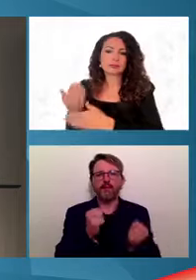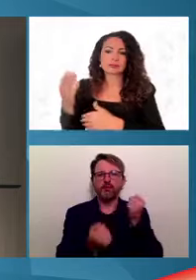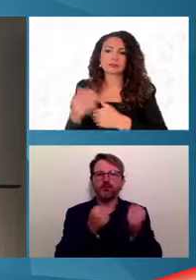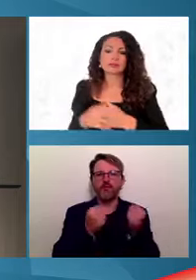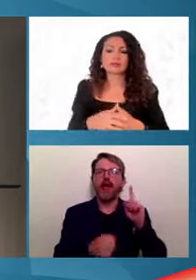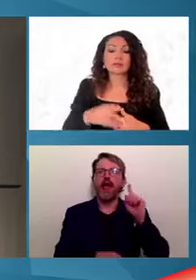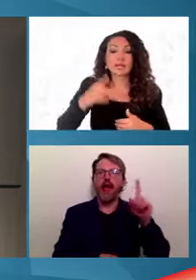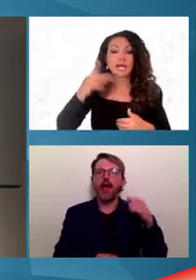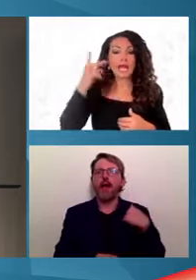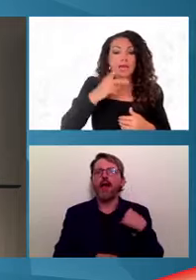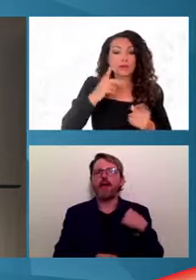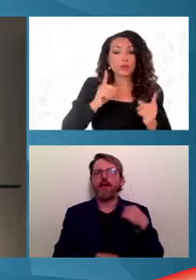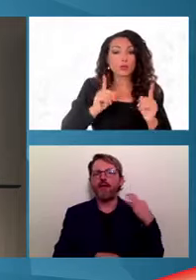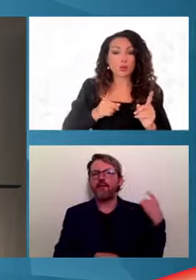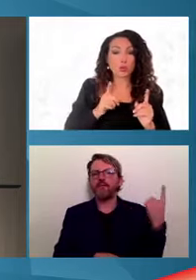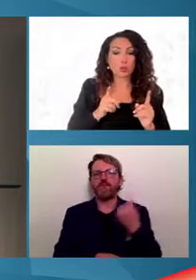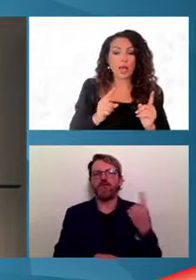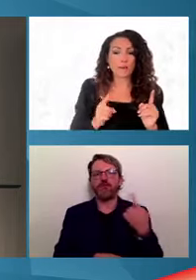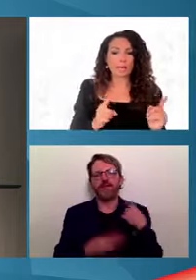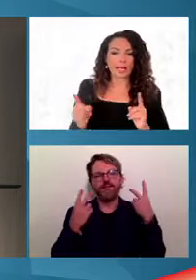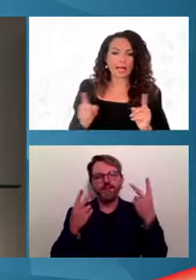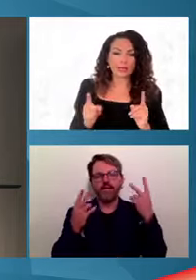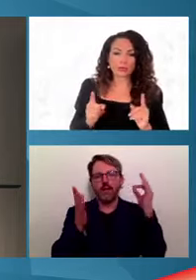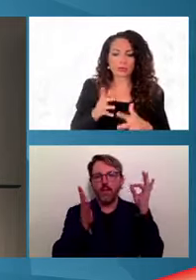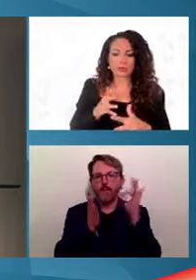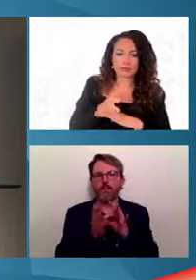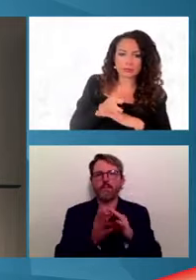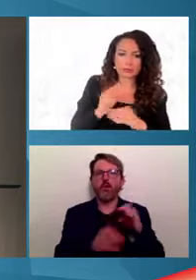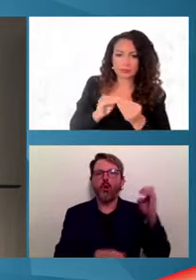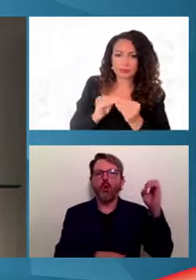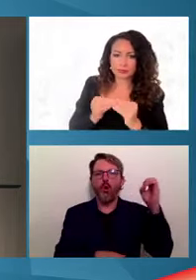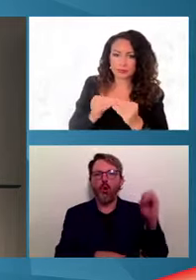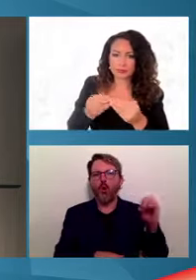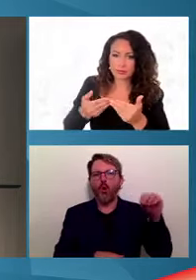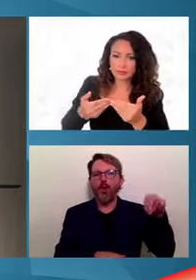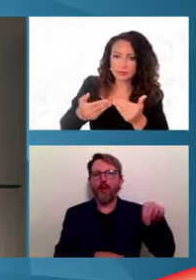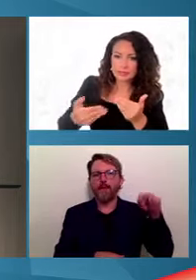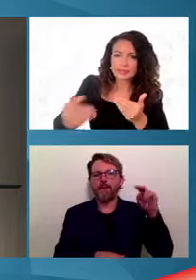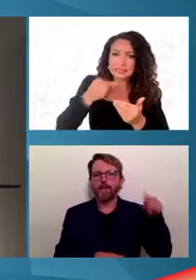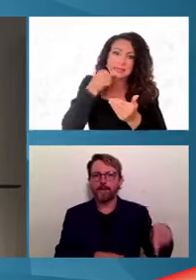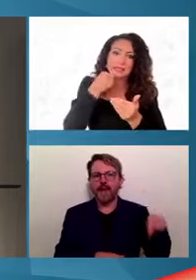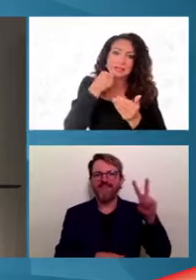uns ein wichtiger Moment, den ÖPNV im Bussektor wieder